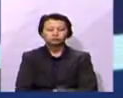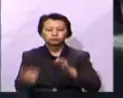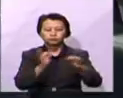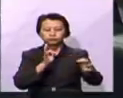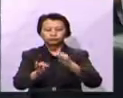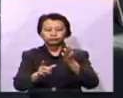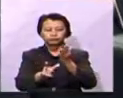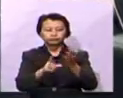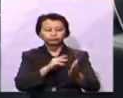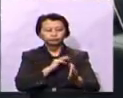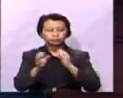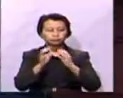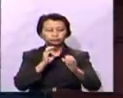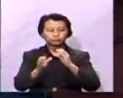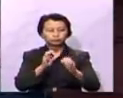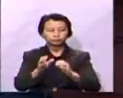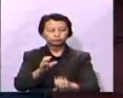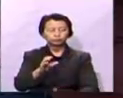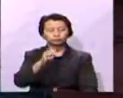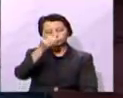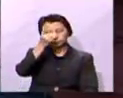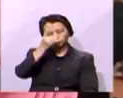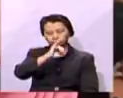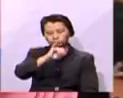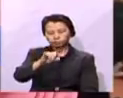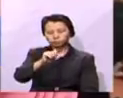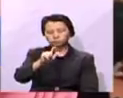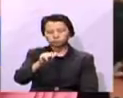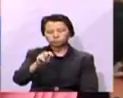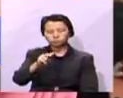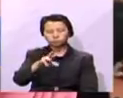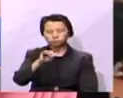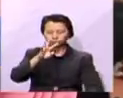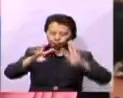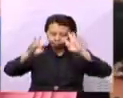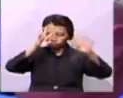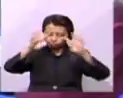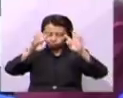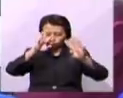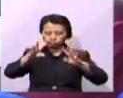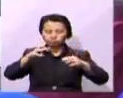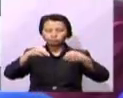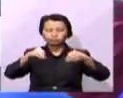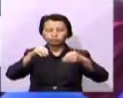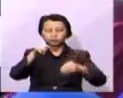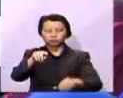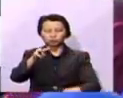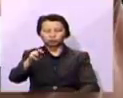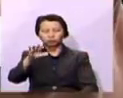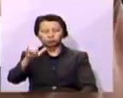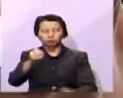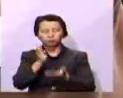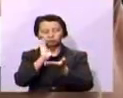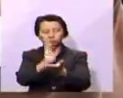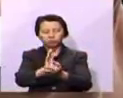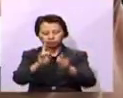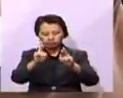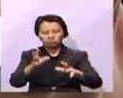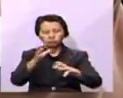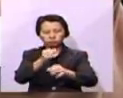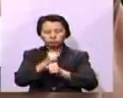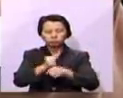Jelas Timbalan Menteri Komunikasi dan Multimedia Datuk Seri Jailani Johari, kreatifmarket.my bermatlamat membantu rakyat